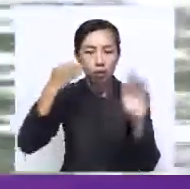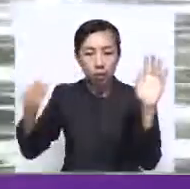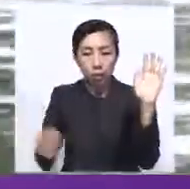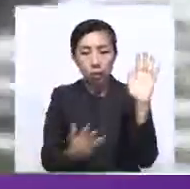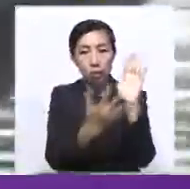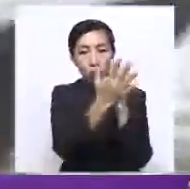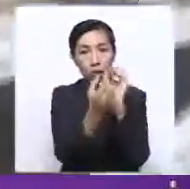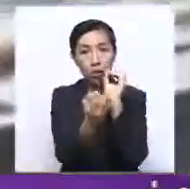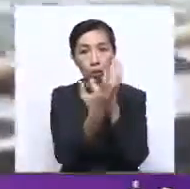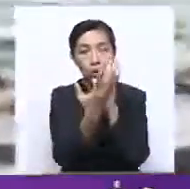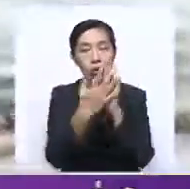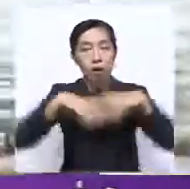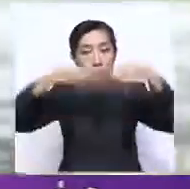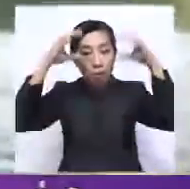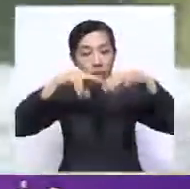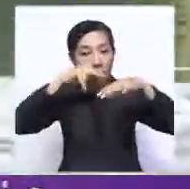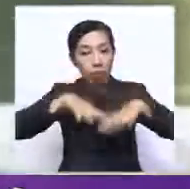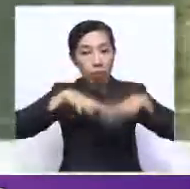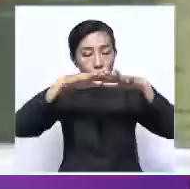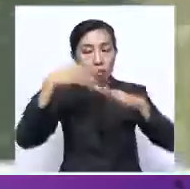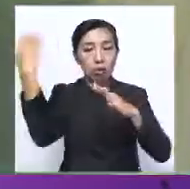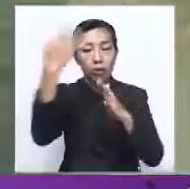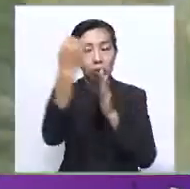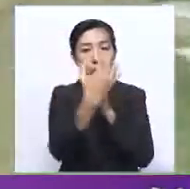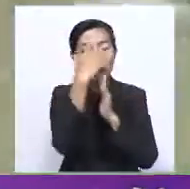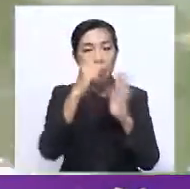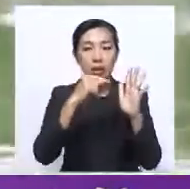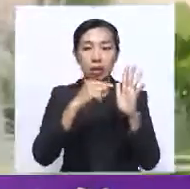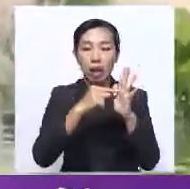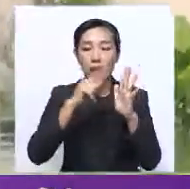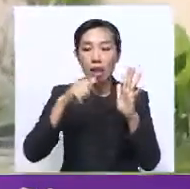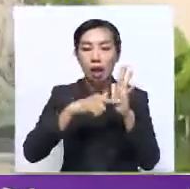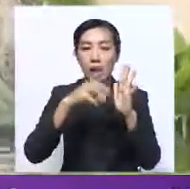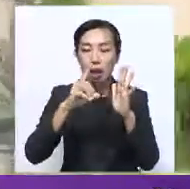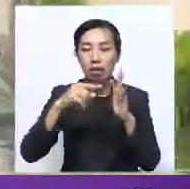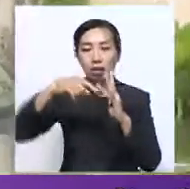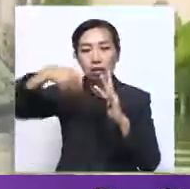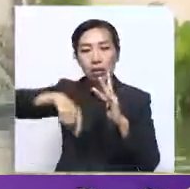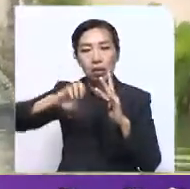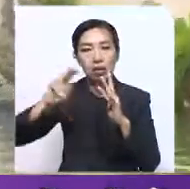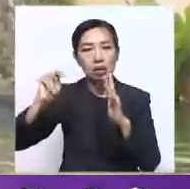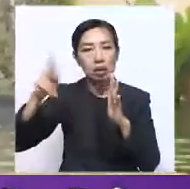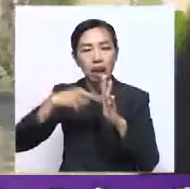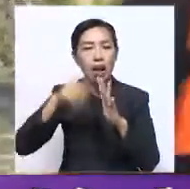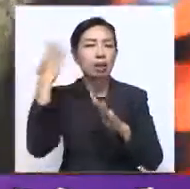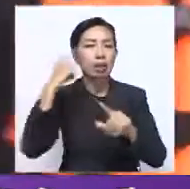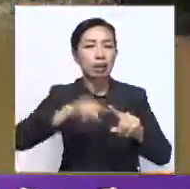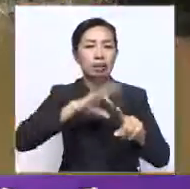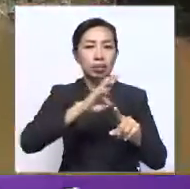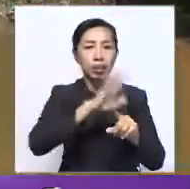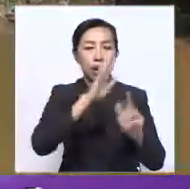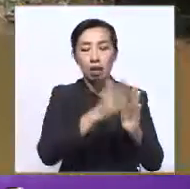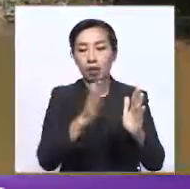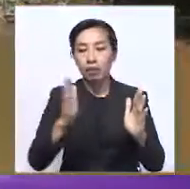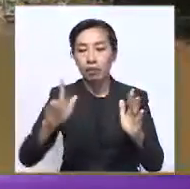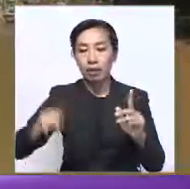ใต้หย่อมความกดอากาศต่ำพายุโซนร้อนตาลัสและพายุโซนร้อนเซินกาตั้งแต่วันที่5กรกฎาคมถึง